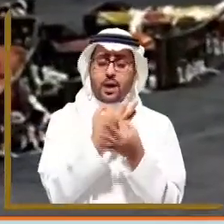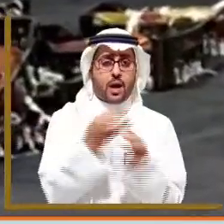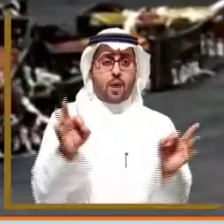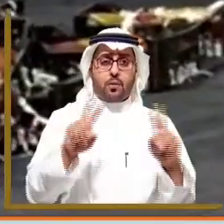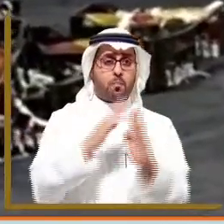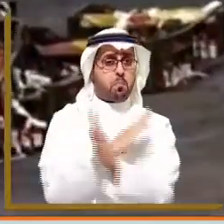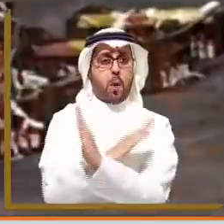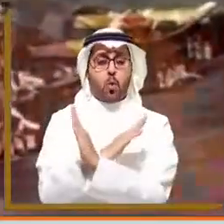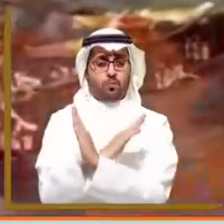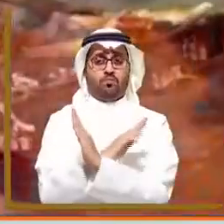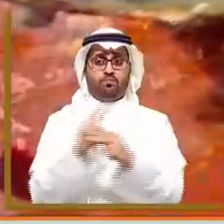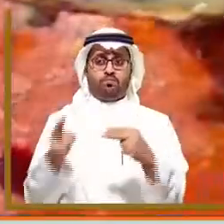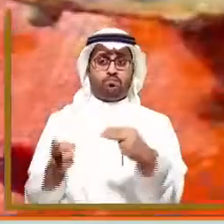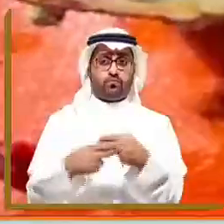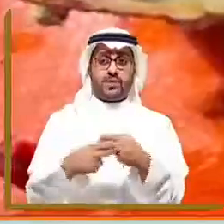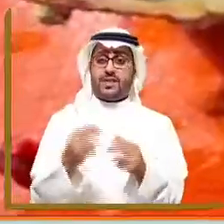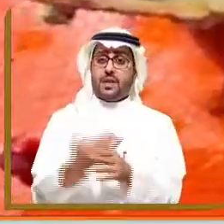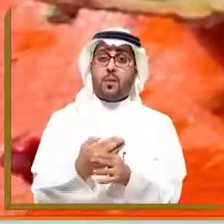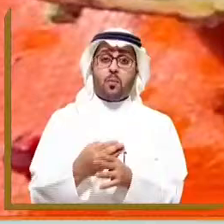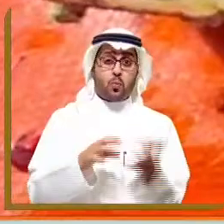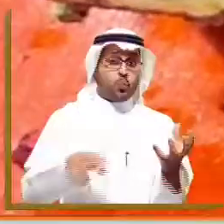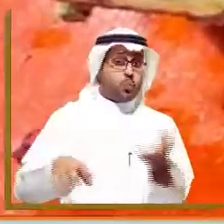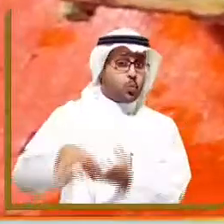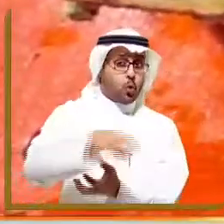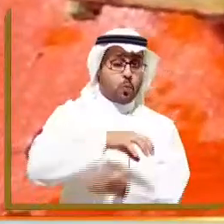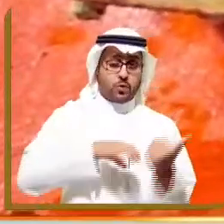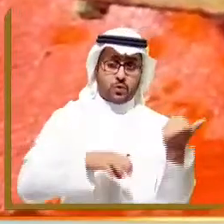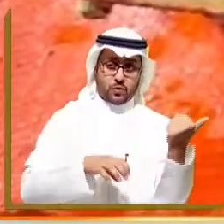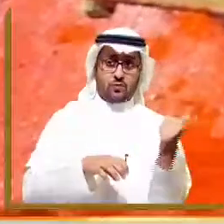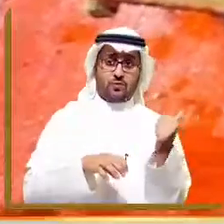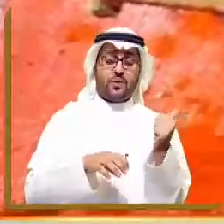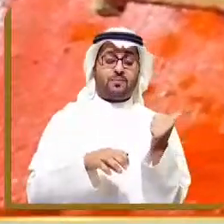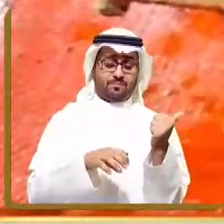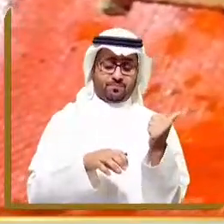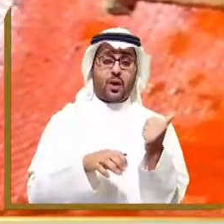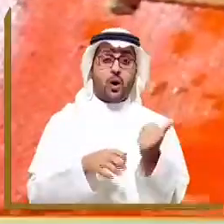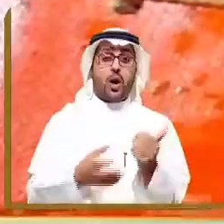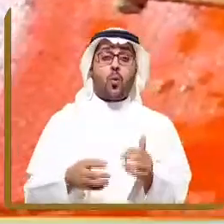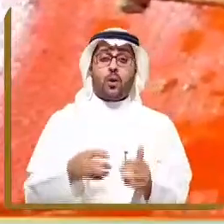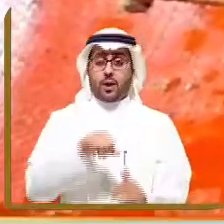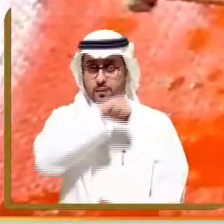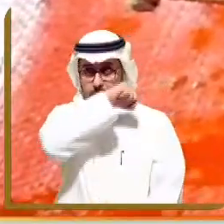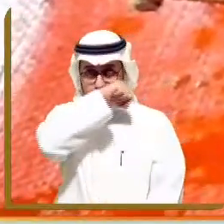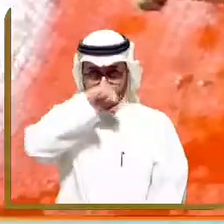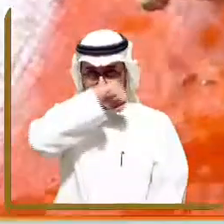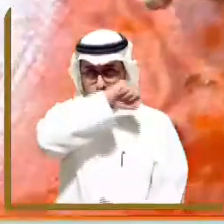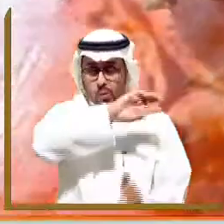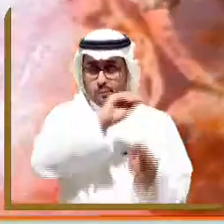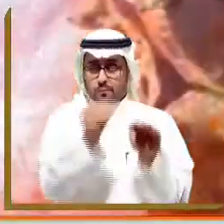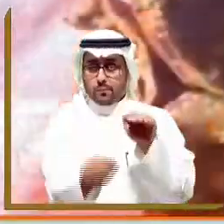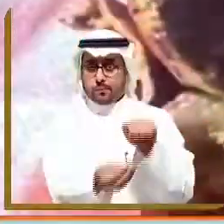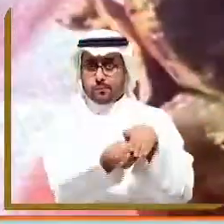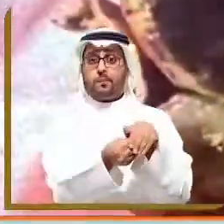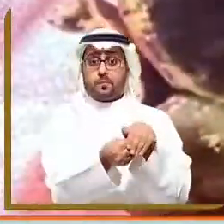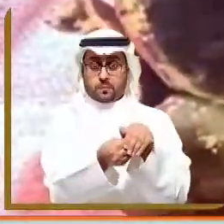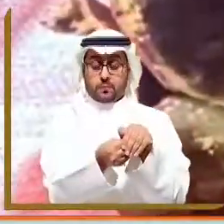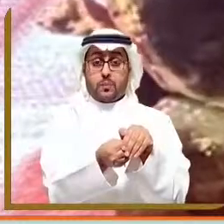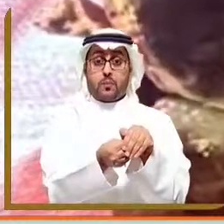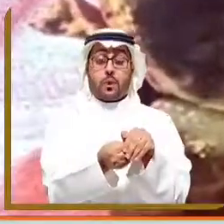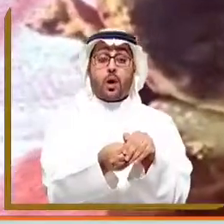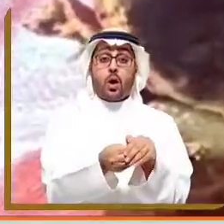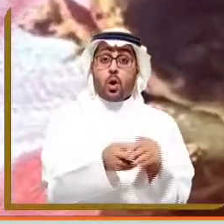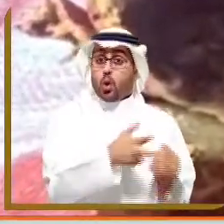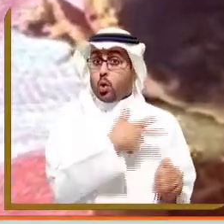للأنظمة الداخلية وأحكام الاتفاقيات الدولية في شأن محاربة تهريب المخدرات بجميع أشكالها، حيث لاحظت